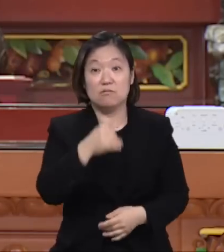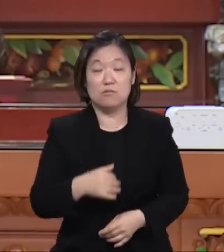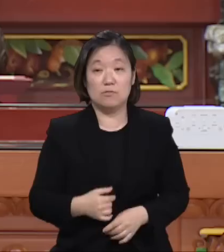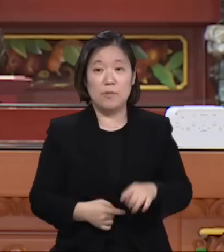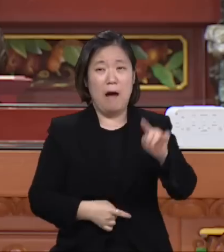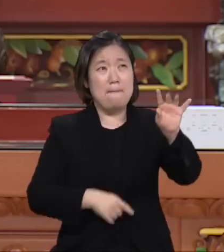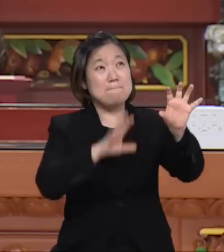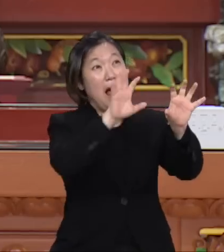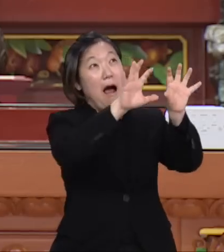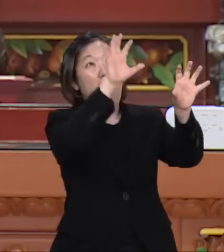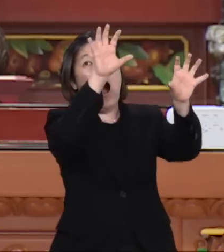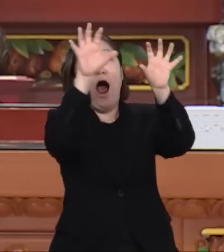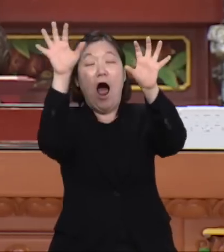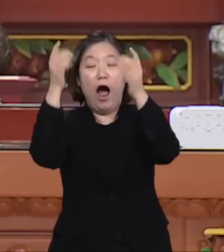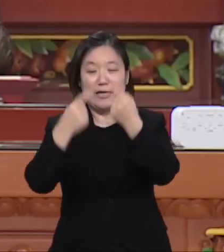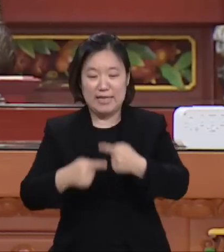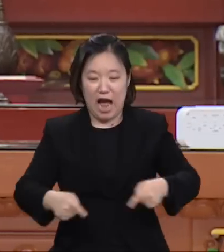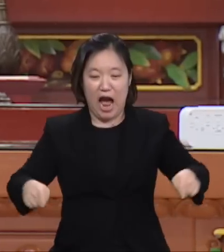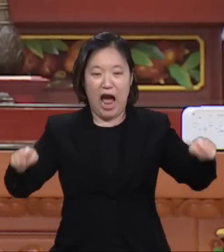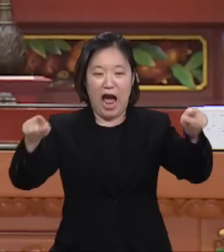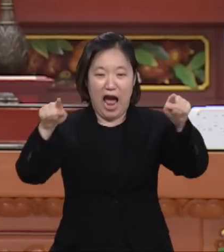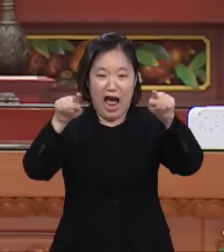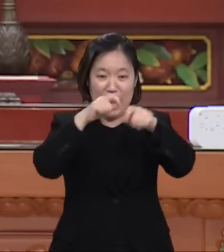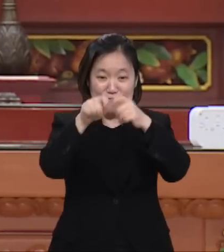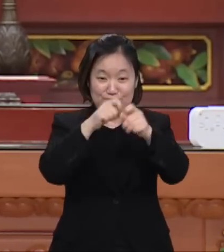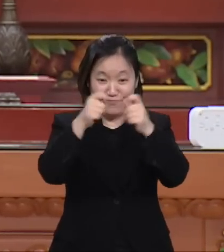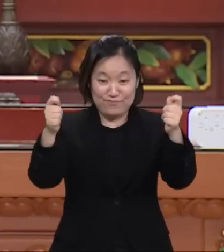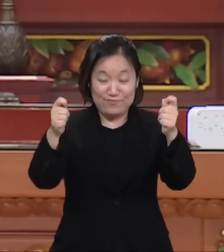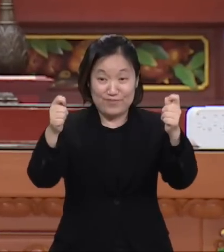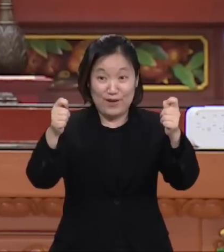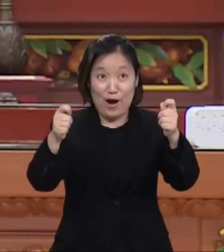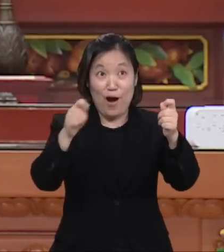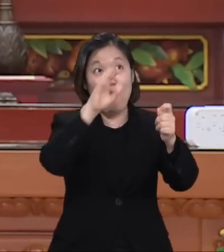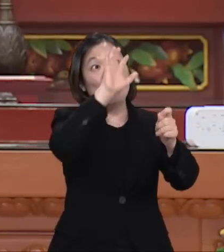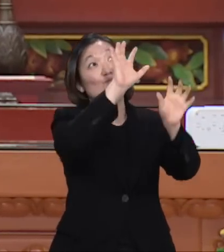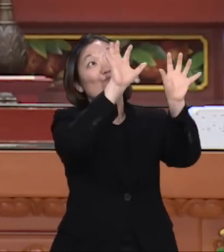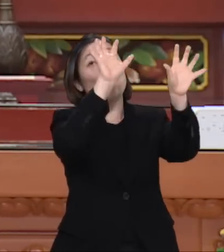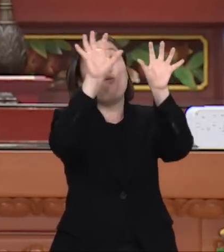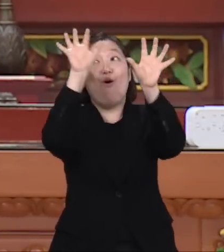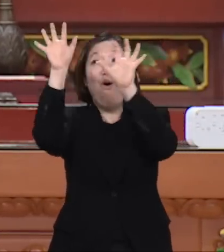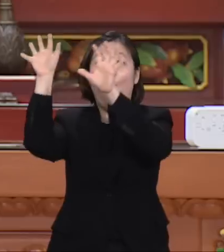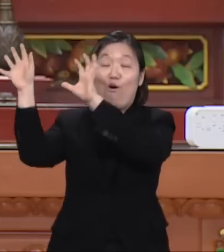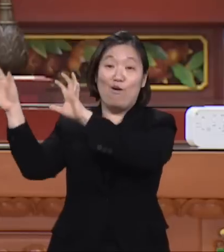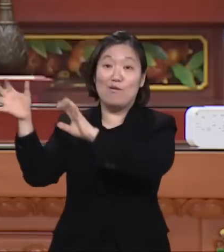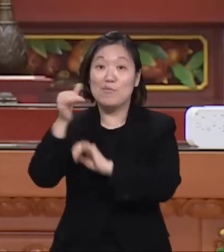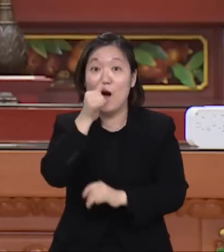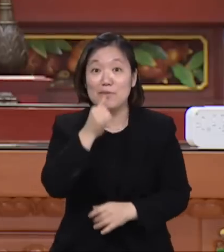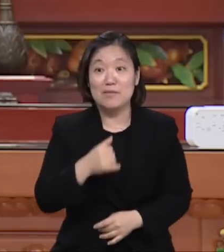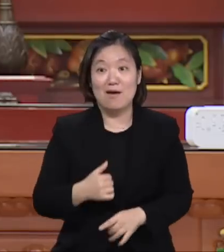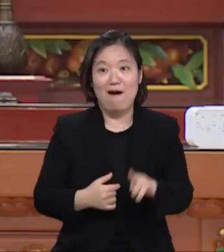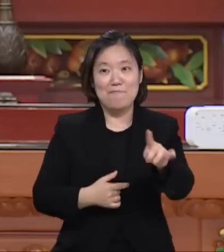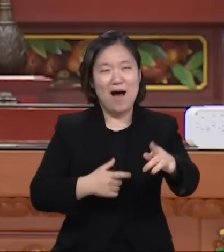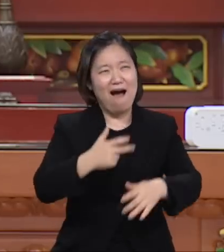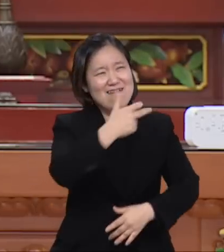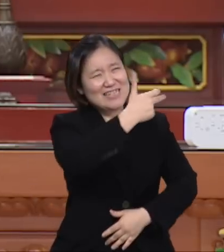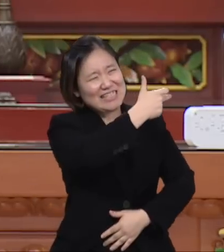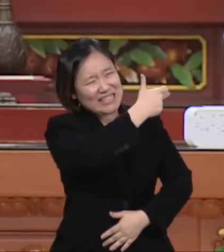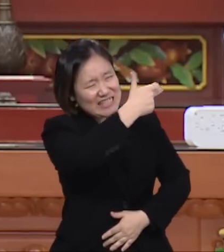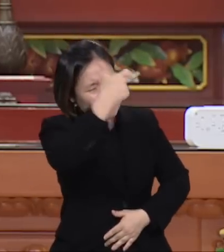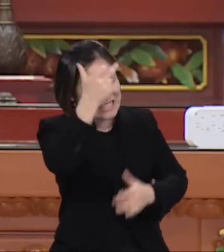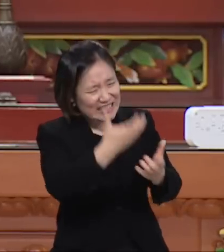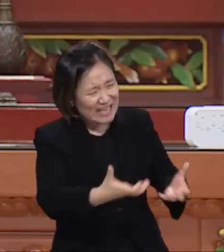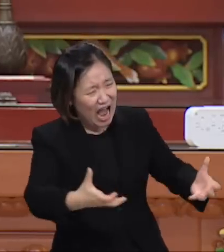끝없이 끝없이 수많은 자료들이 대롱대롱 매달려 있는데 어마어마하게 큰 자들도